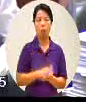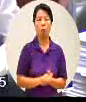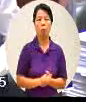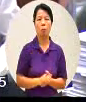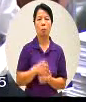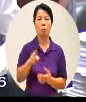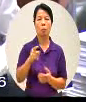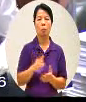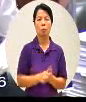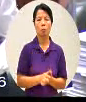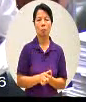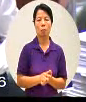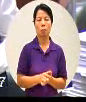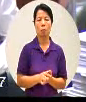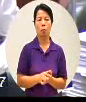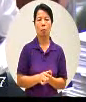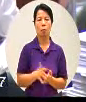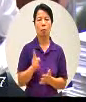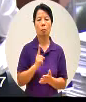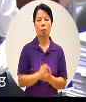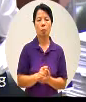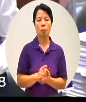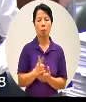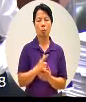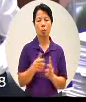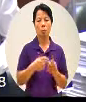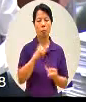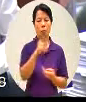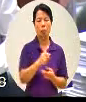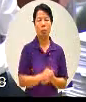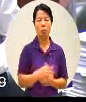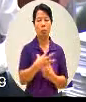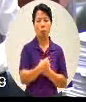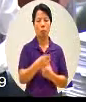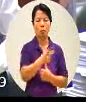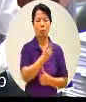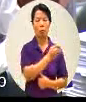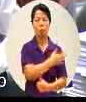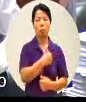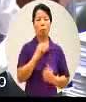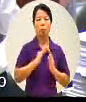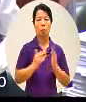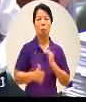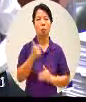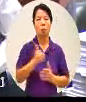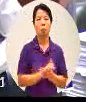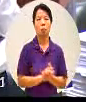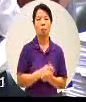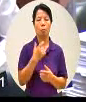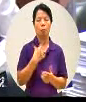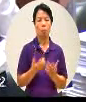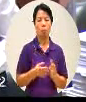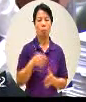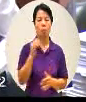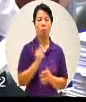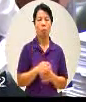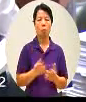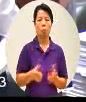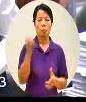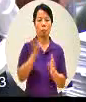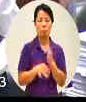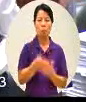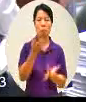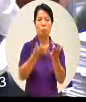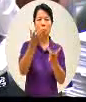你秉持我们陈市长，就是说我们焚化炉的检测针对